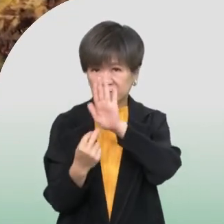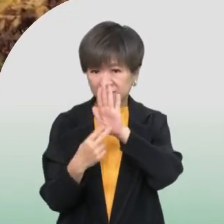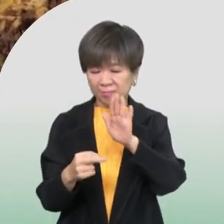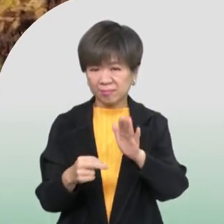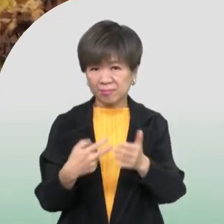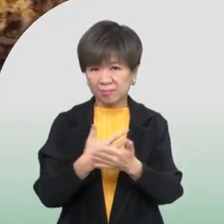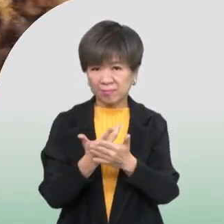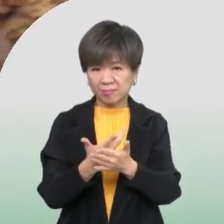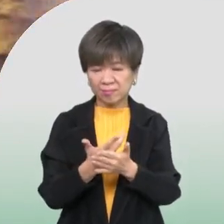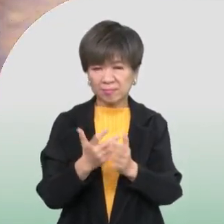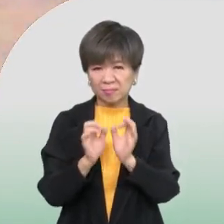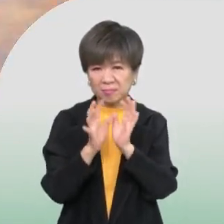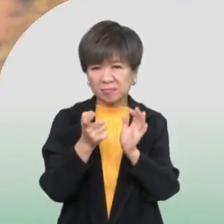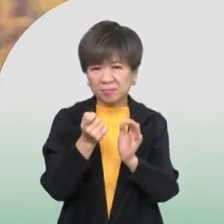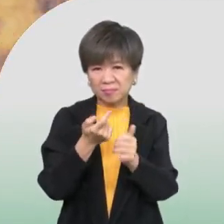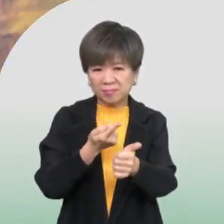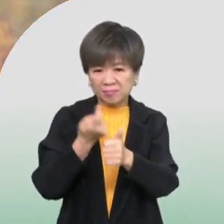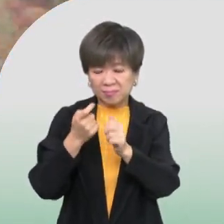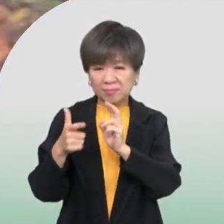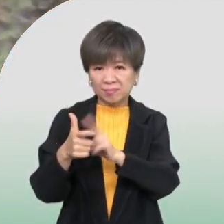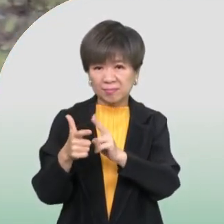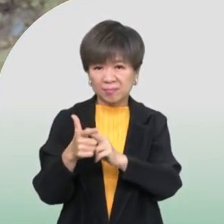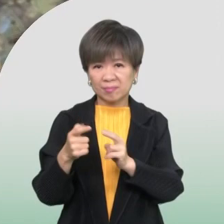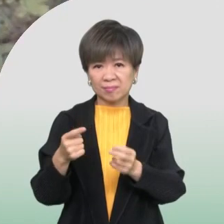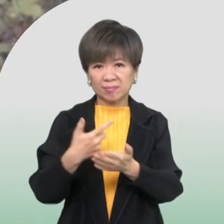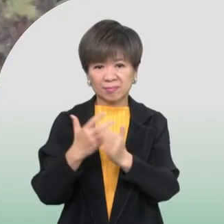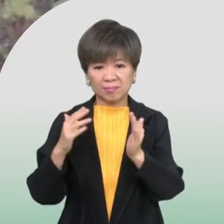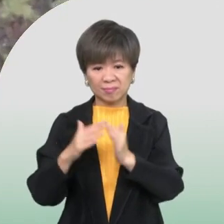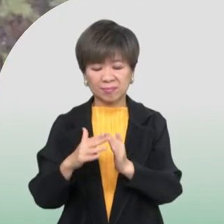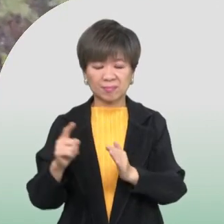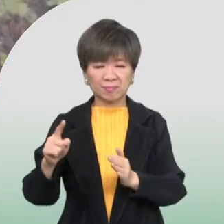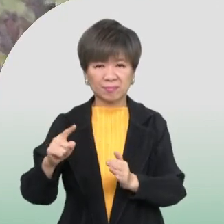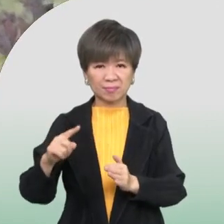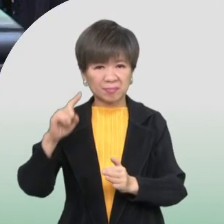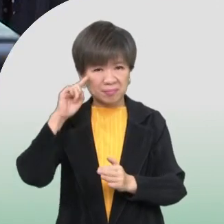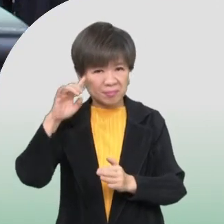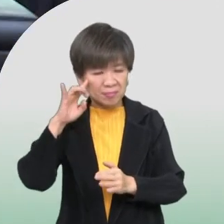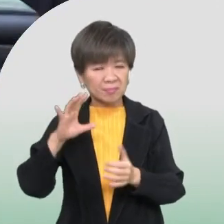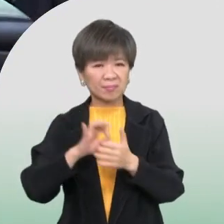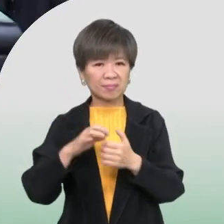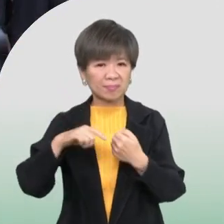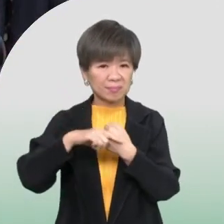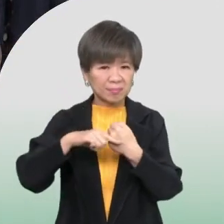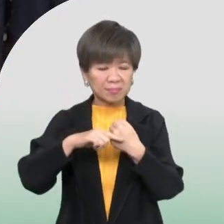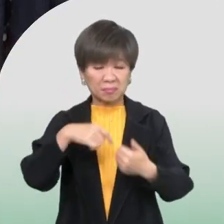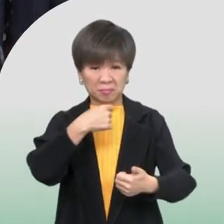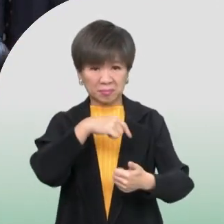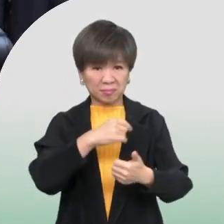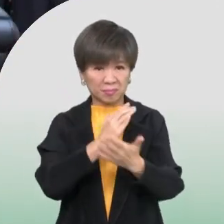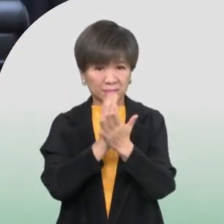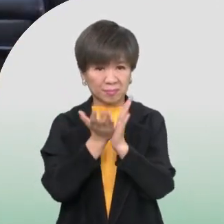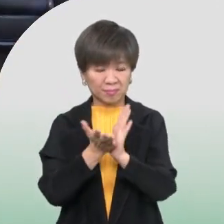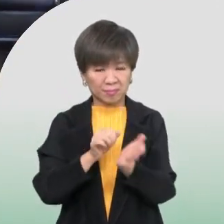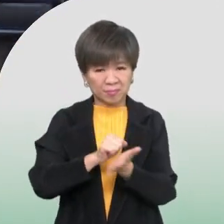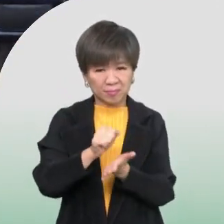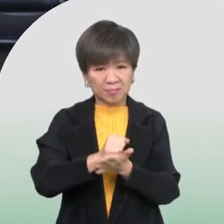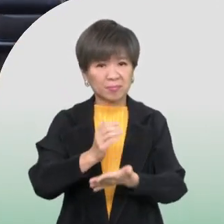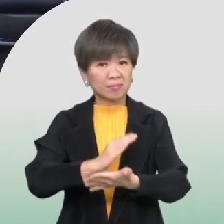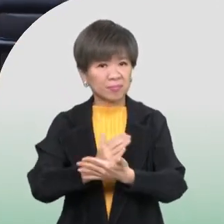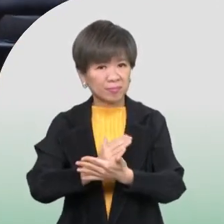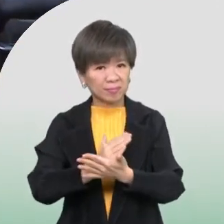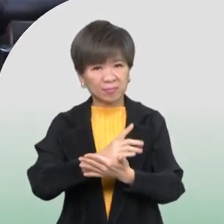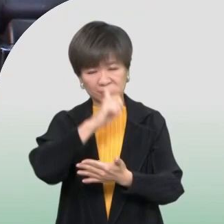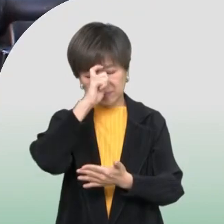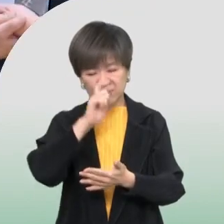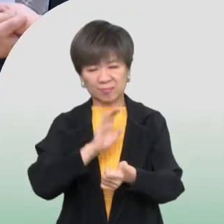亮点丛书收集嘅艺术家喺专业创作、学术研究、教育方面嘅成就，大方出版书，希望被